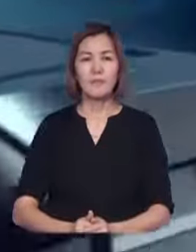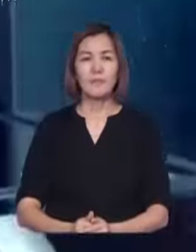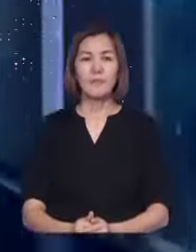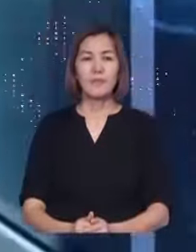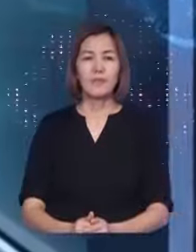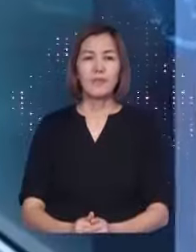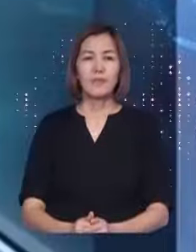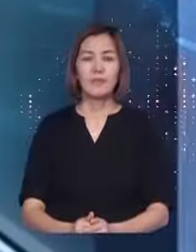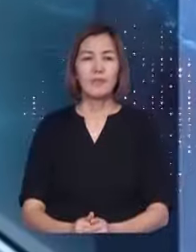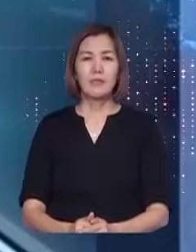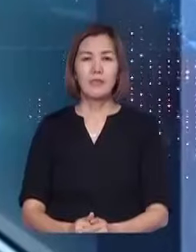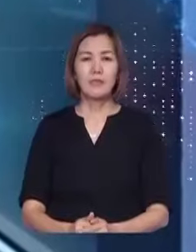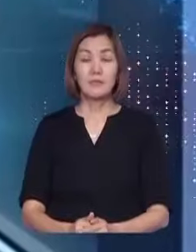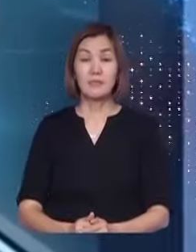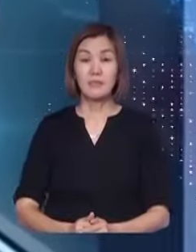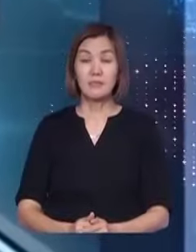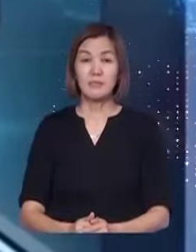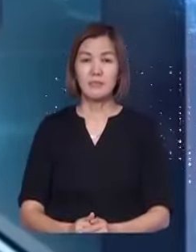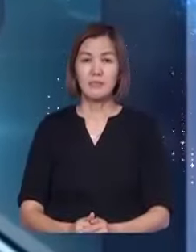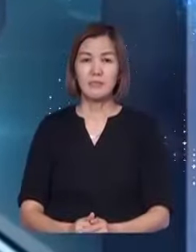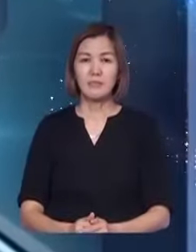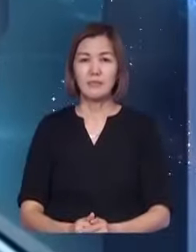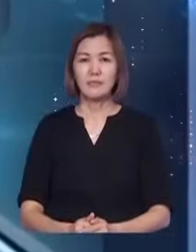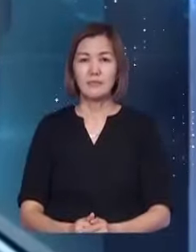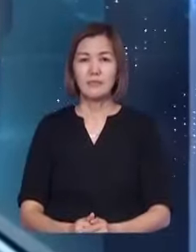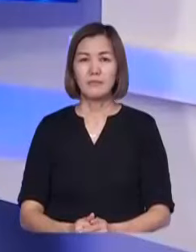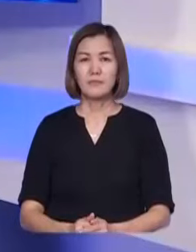Камила Тенштай, Абзал Иманәлі, жетісу телеарнасы, Қонаев.